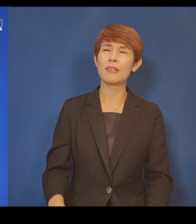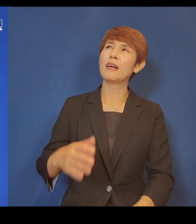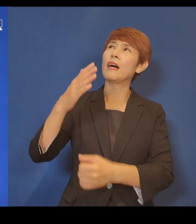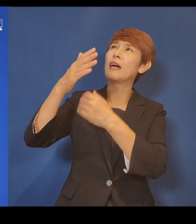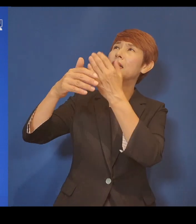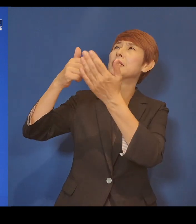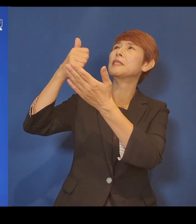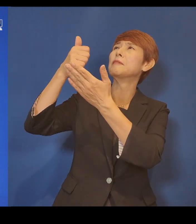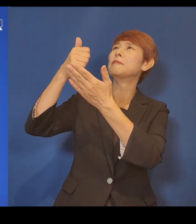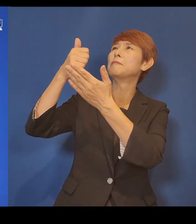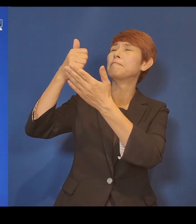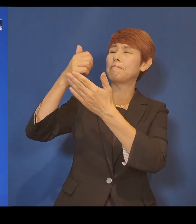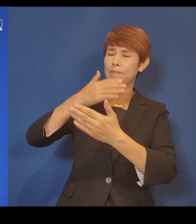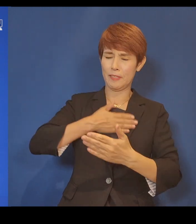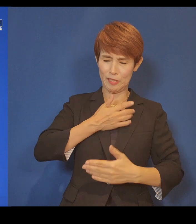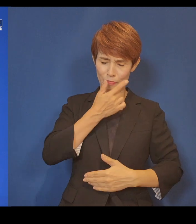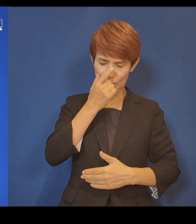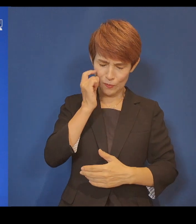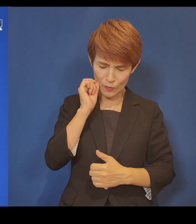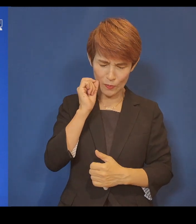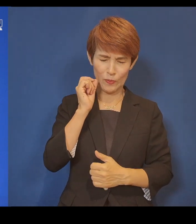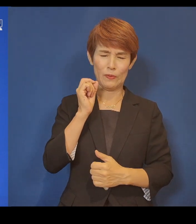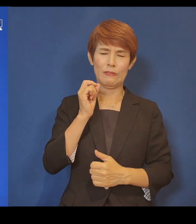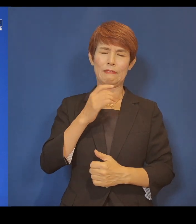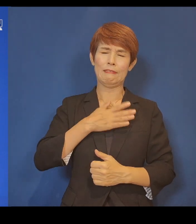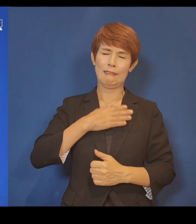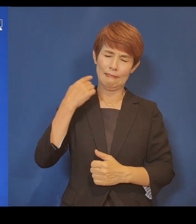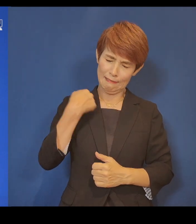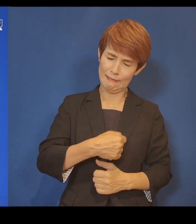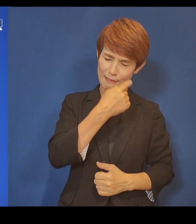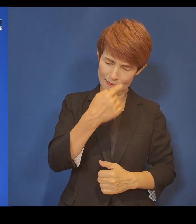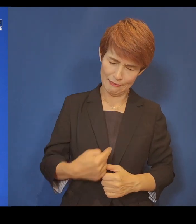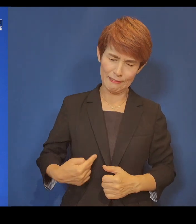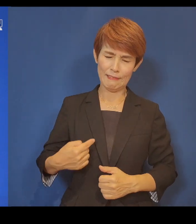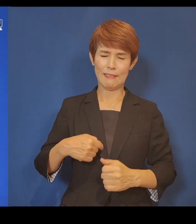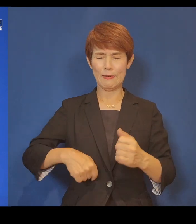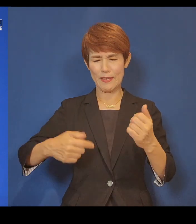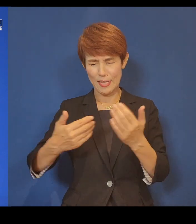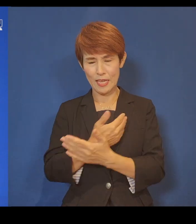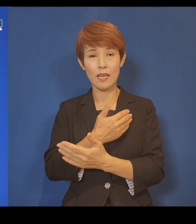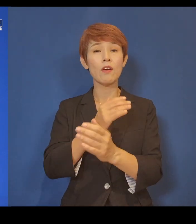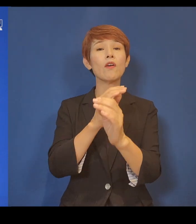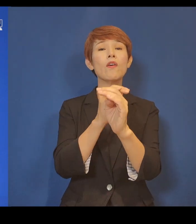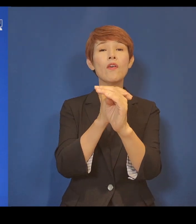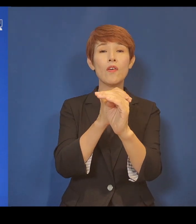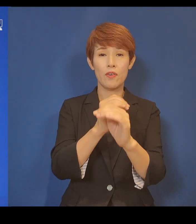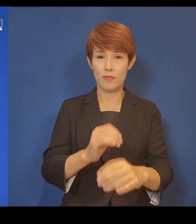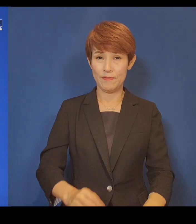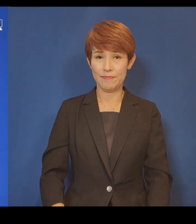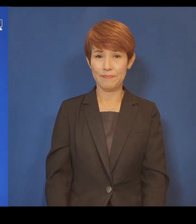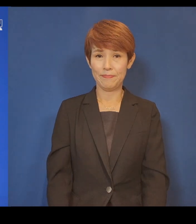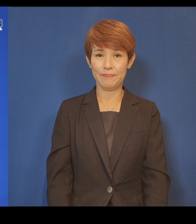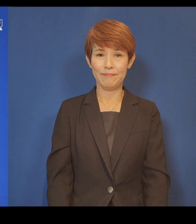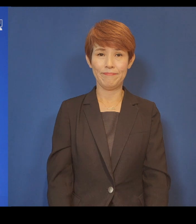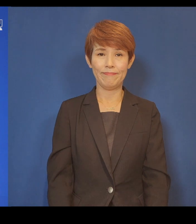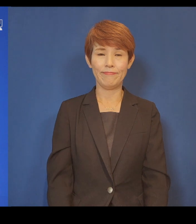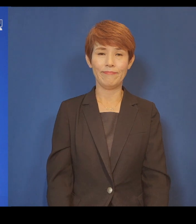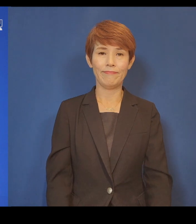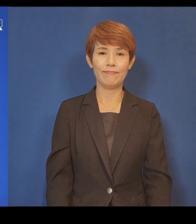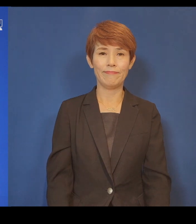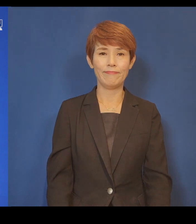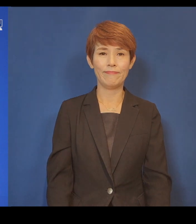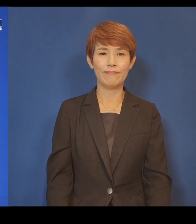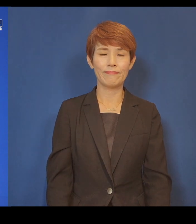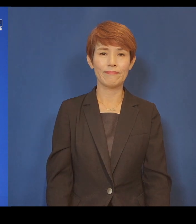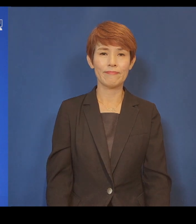하나님 아버지 앞에 나를 철저히 부인한 일이, 그 기도를 올린 일이 언제세요?